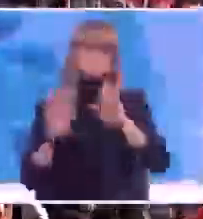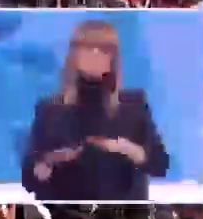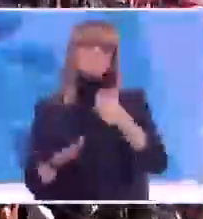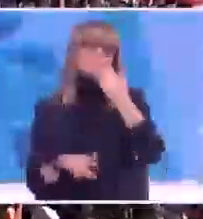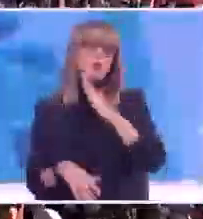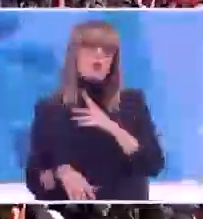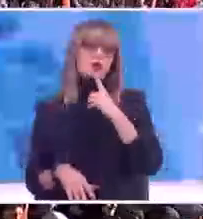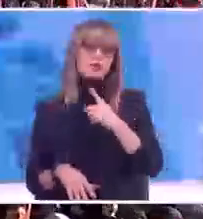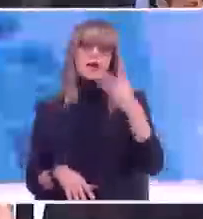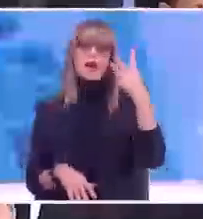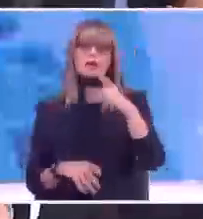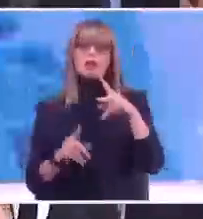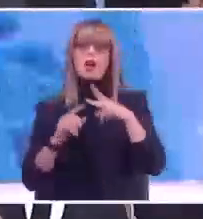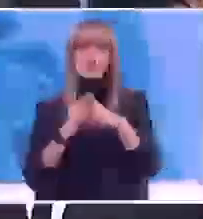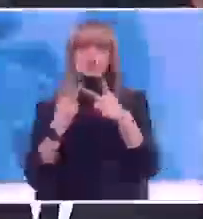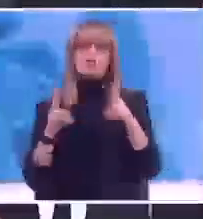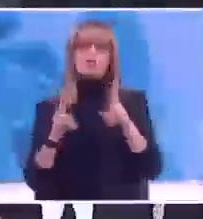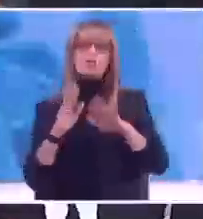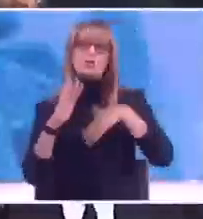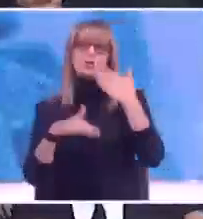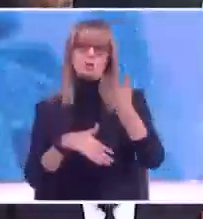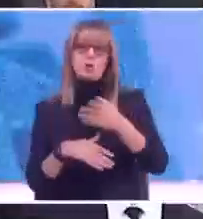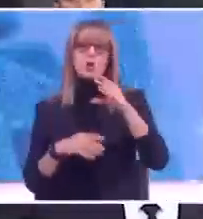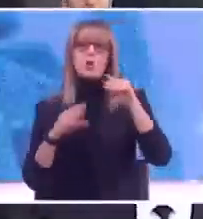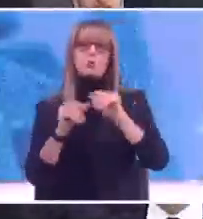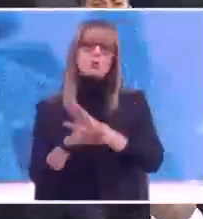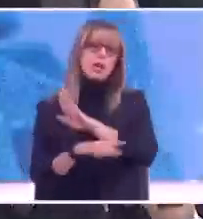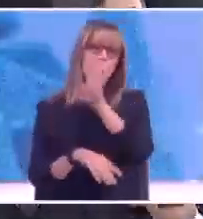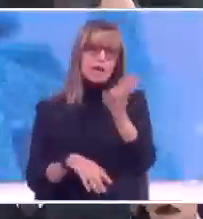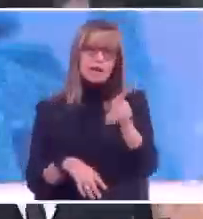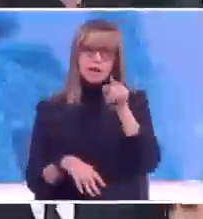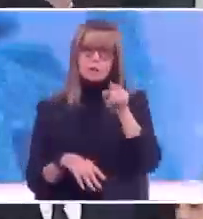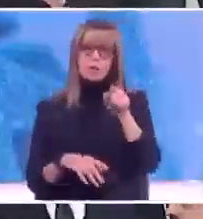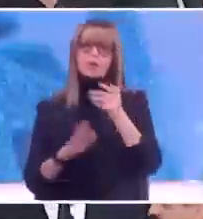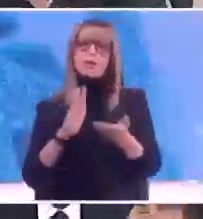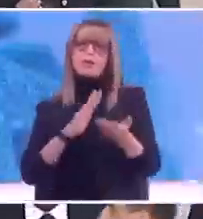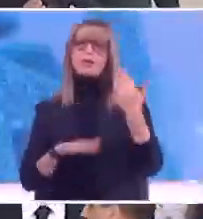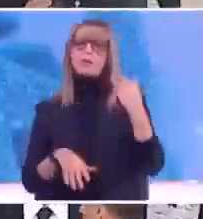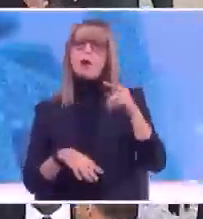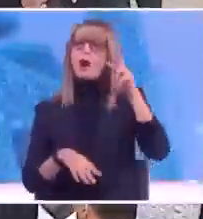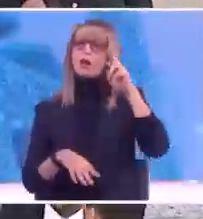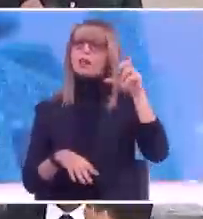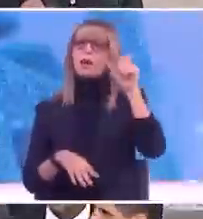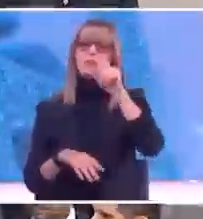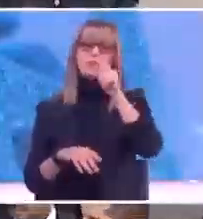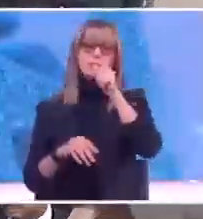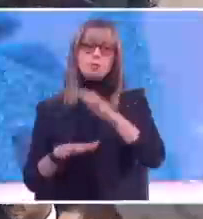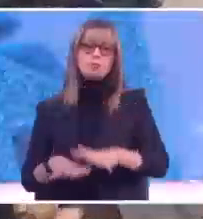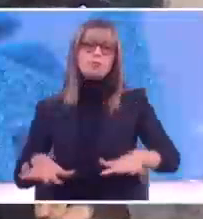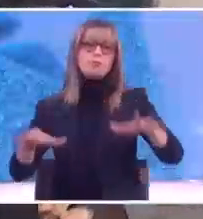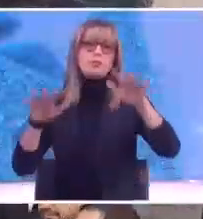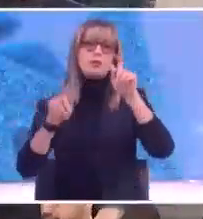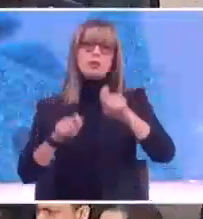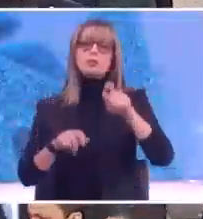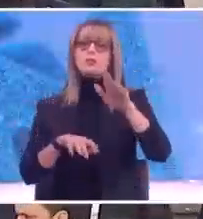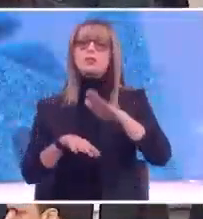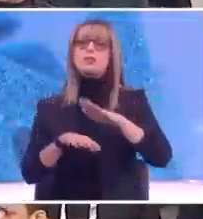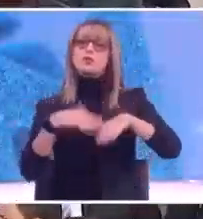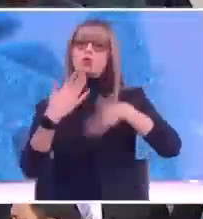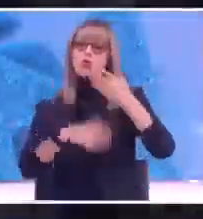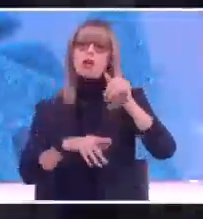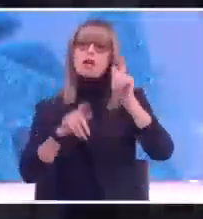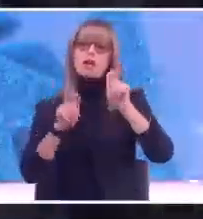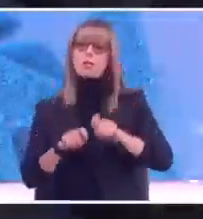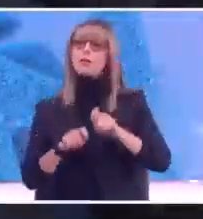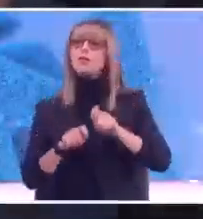dedi. Erdoğan açılış töreninin ardından Kumluca'ya geçerek geçtiğimiz Aralık ayında yaşanan sel felaketinin ardından yapılan çalışmaları